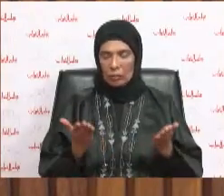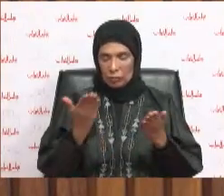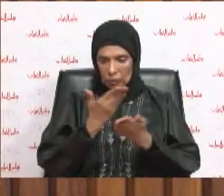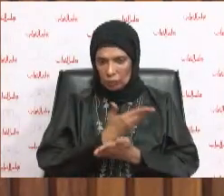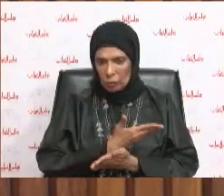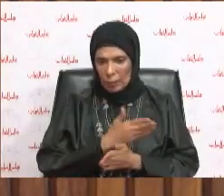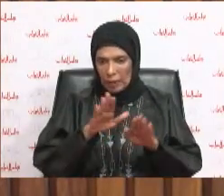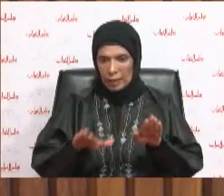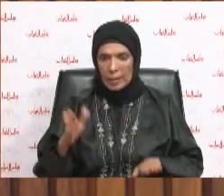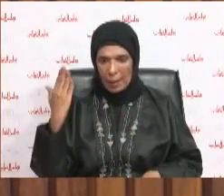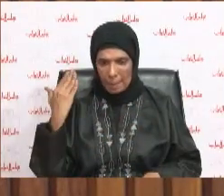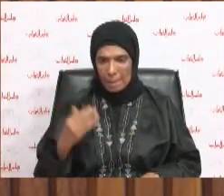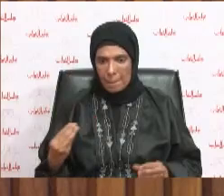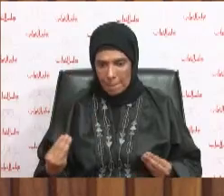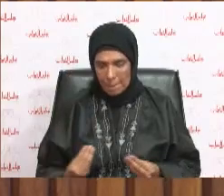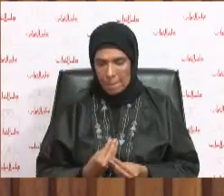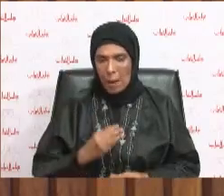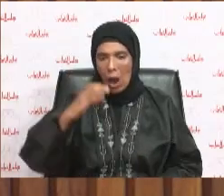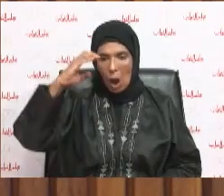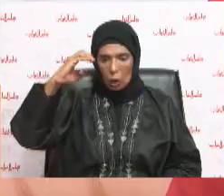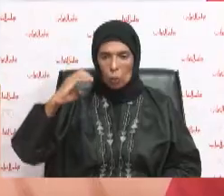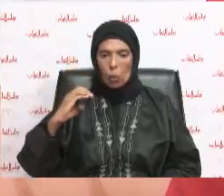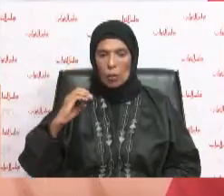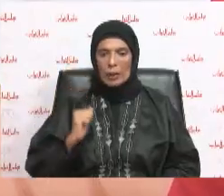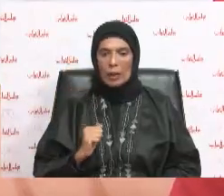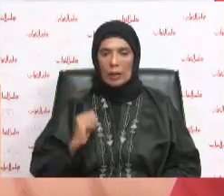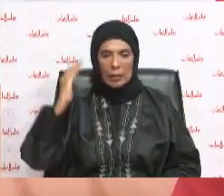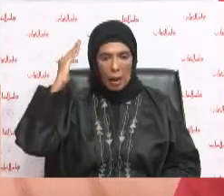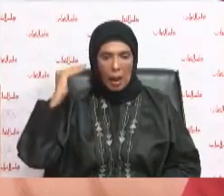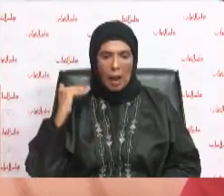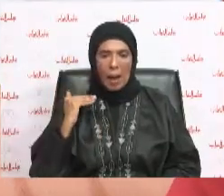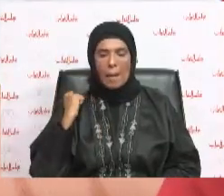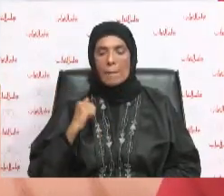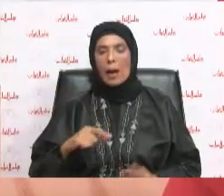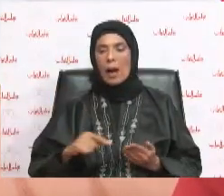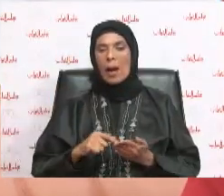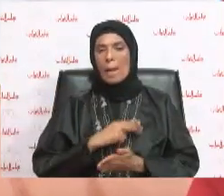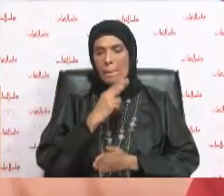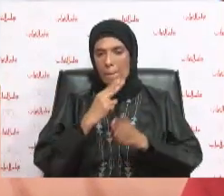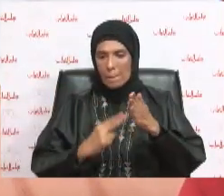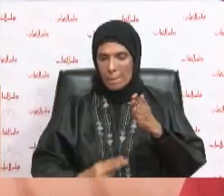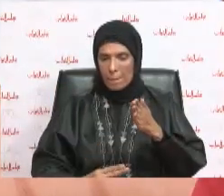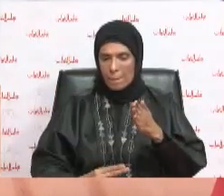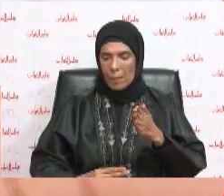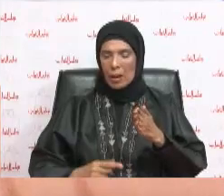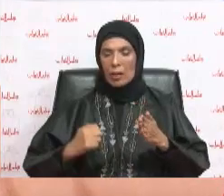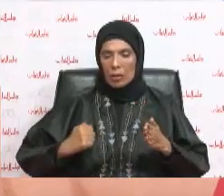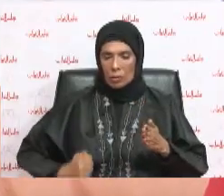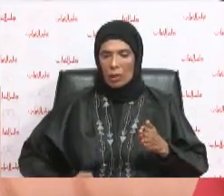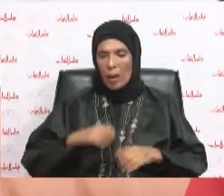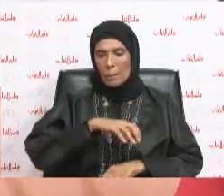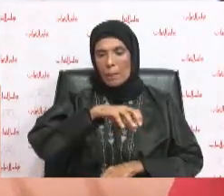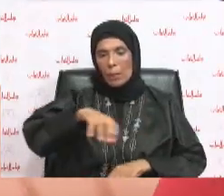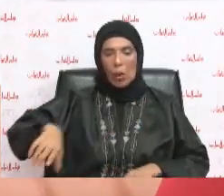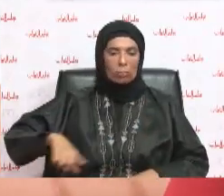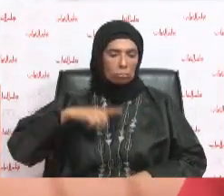في الجلسة السابقة مع كوريا، كل الاتفاقيات اللي تبرمها المملكة مع دول